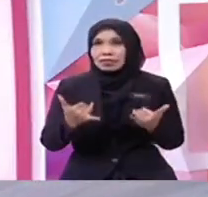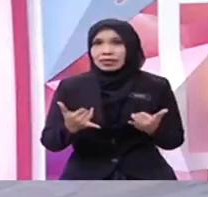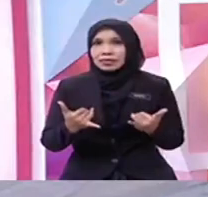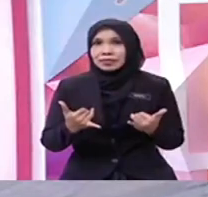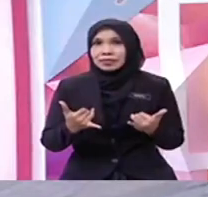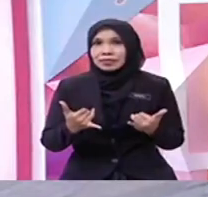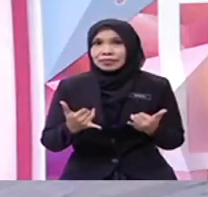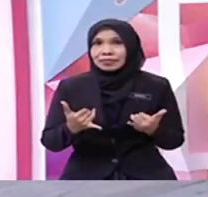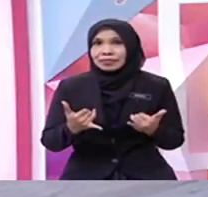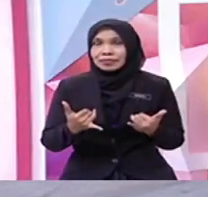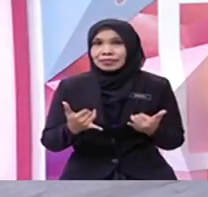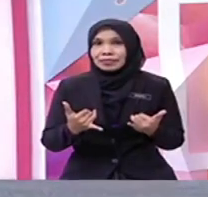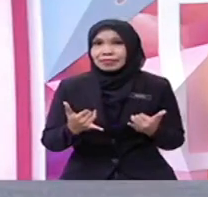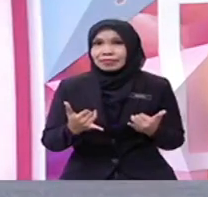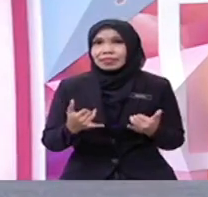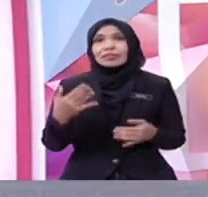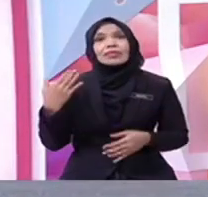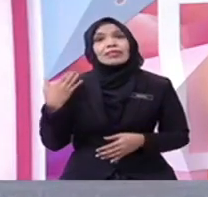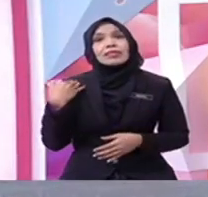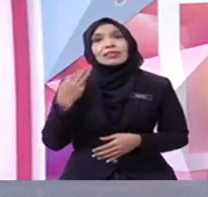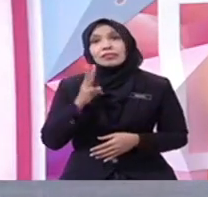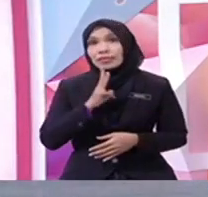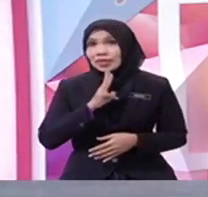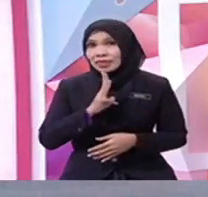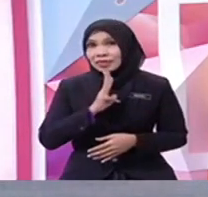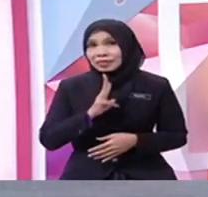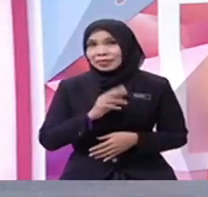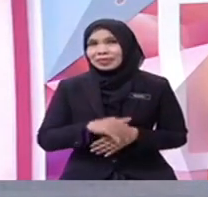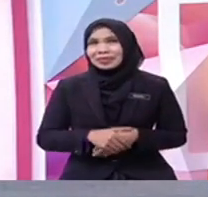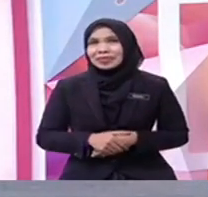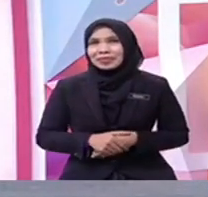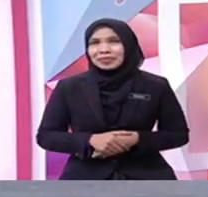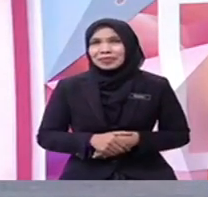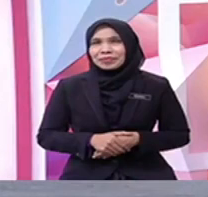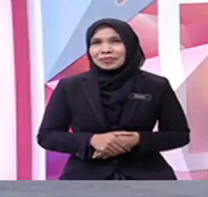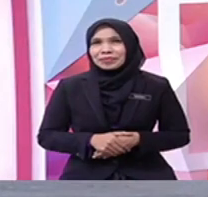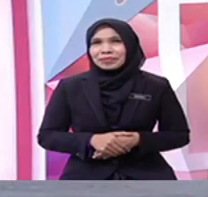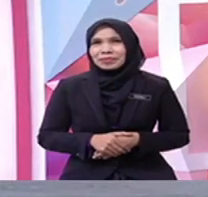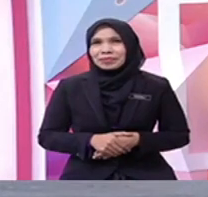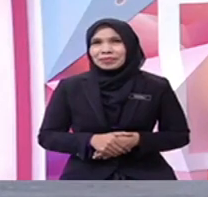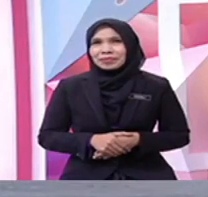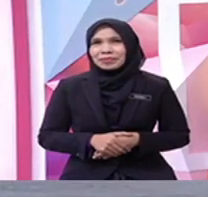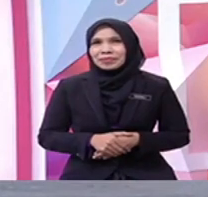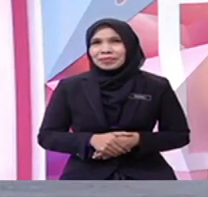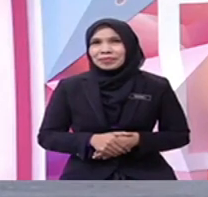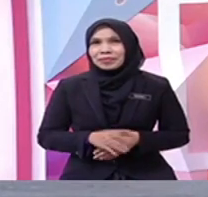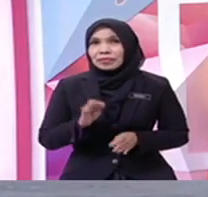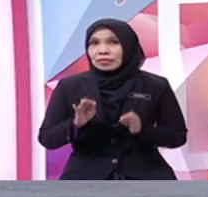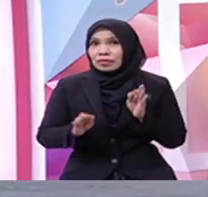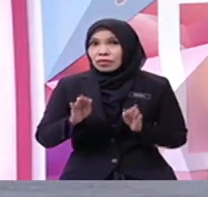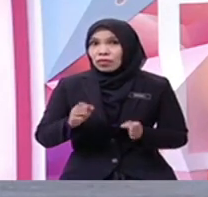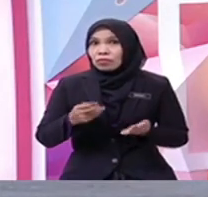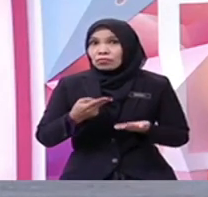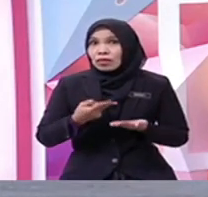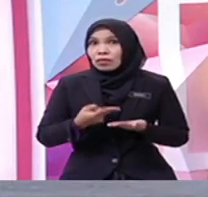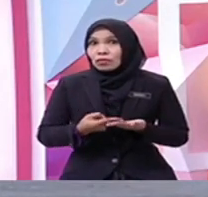Miro Tengok aja yg kini acak Guinea Cikgu kalau jatuh Basah nanti iya betul kan jadi